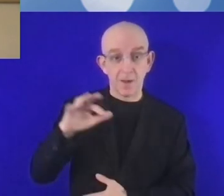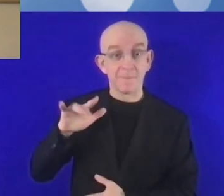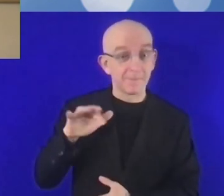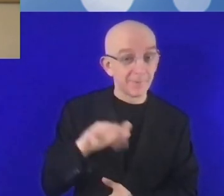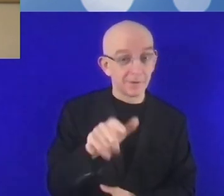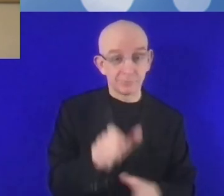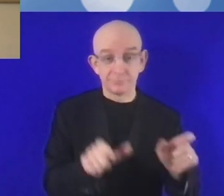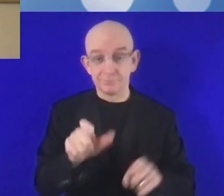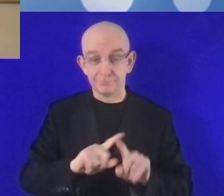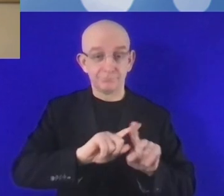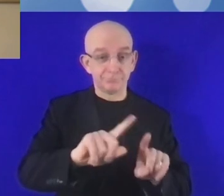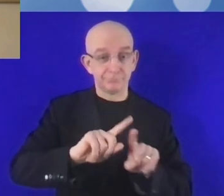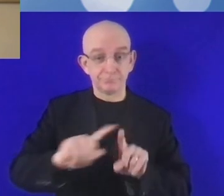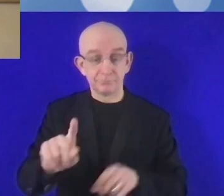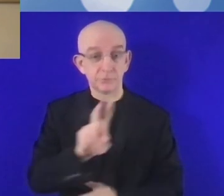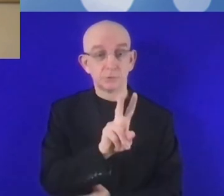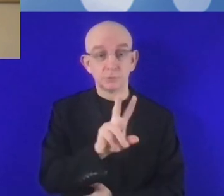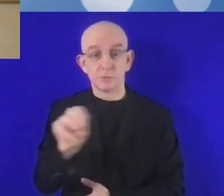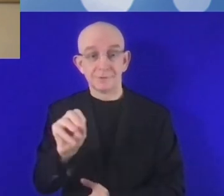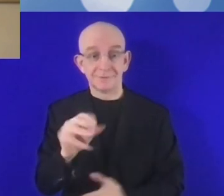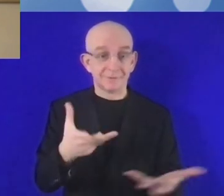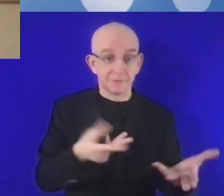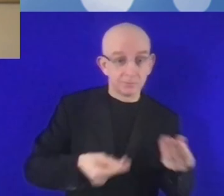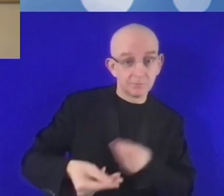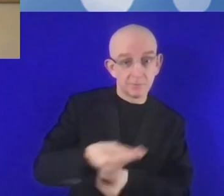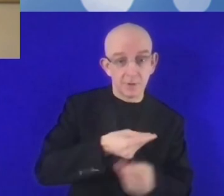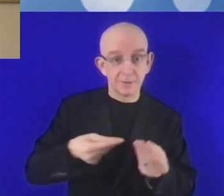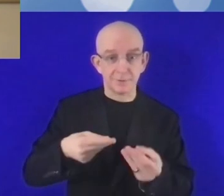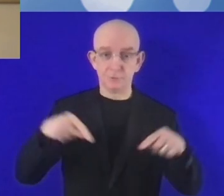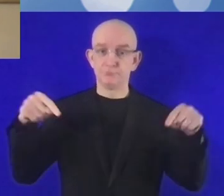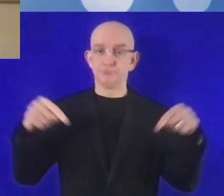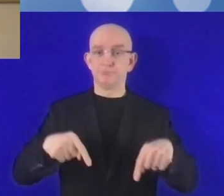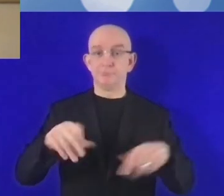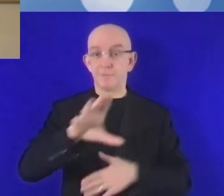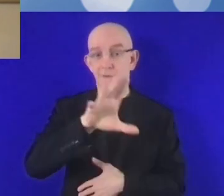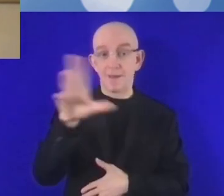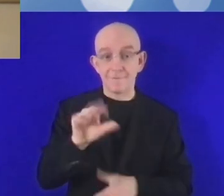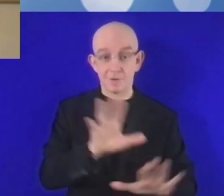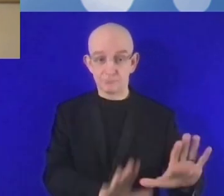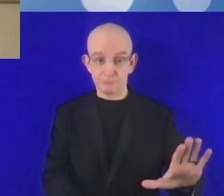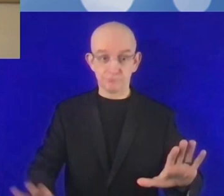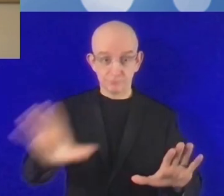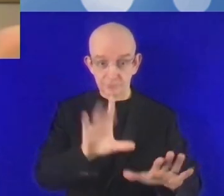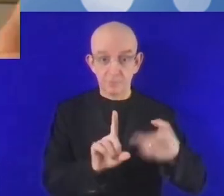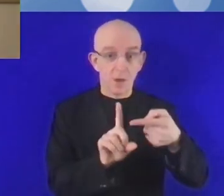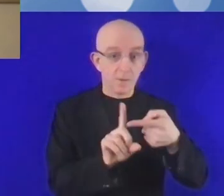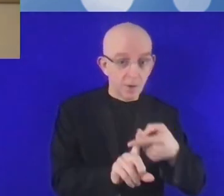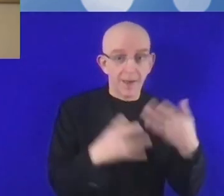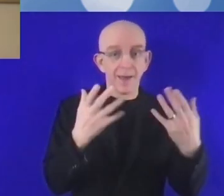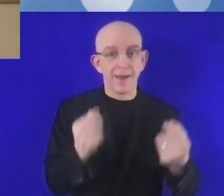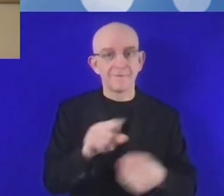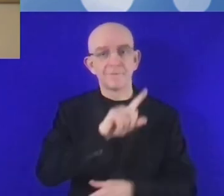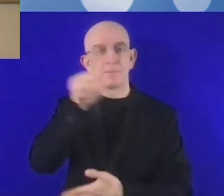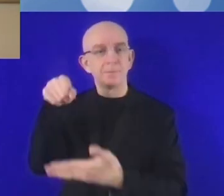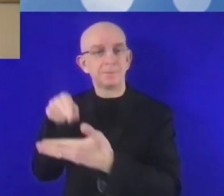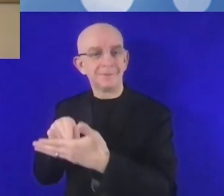доступности интернета в мире, в частности в Африке, где мы присутствуем примерно